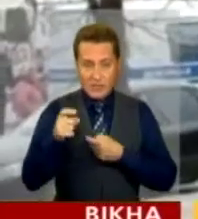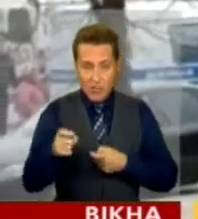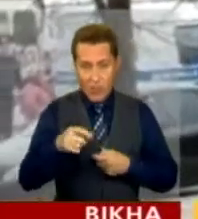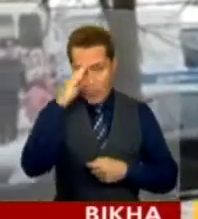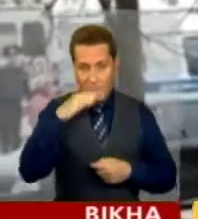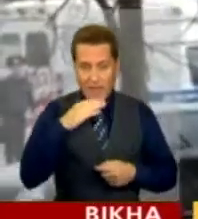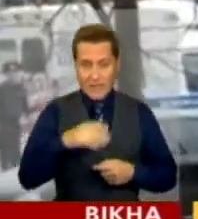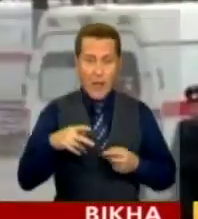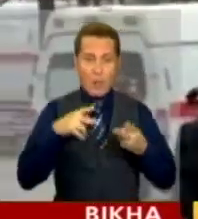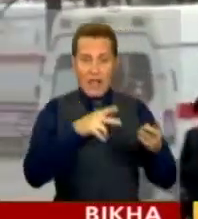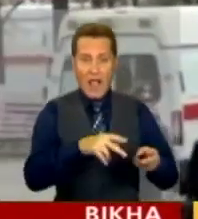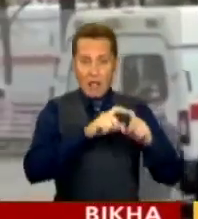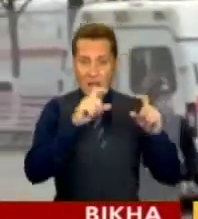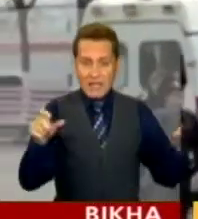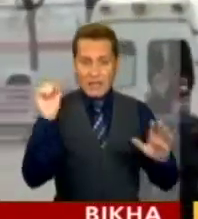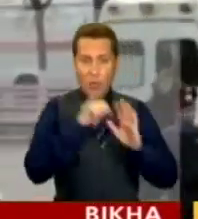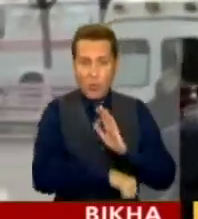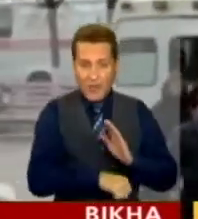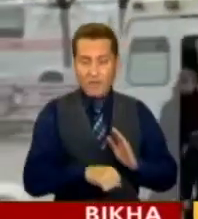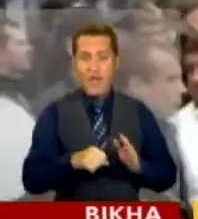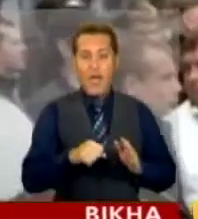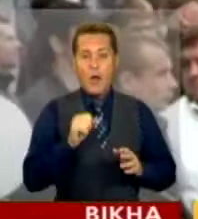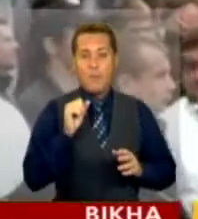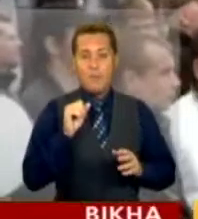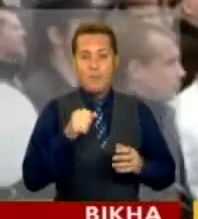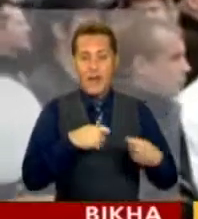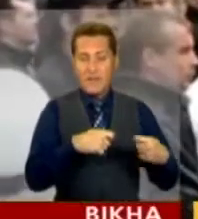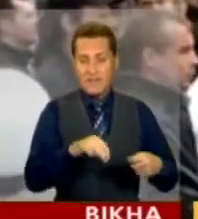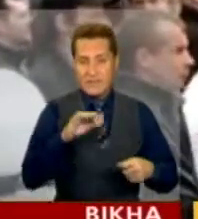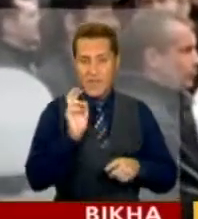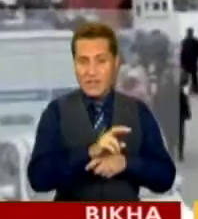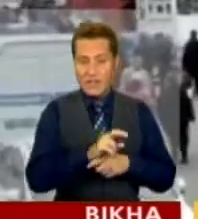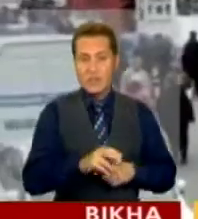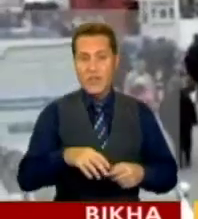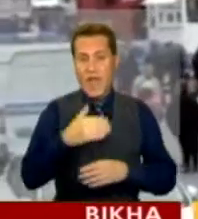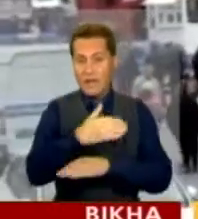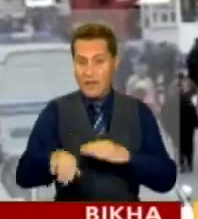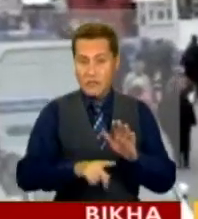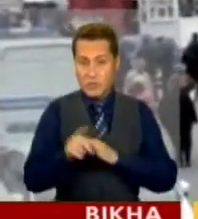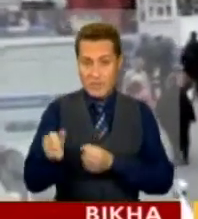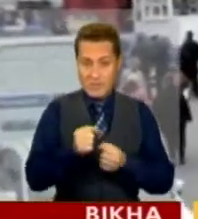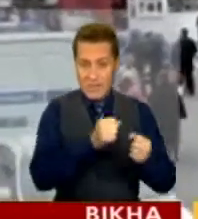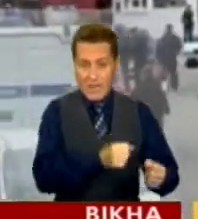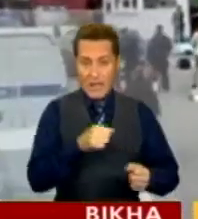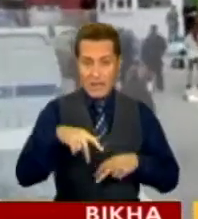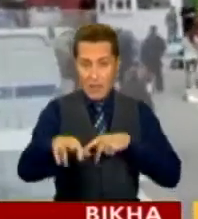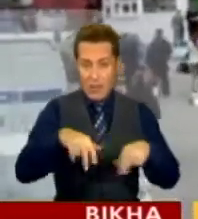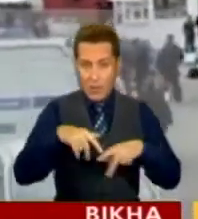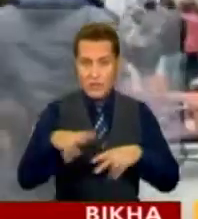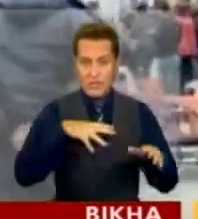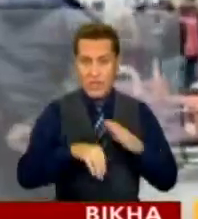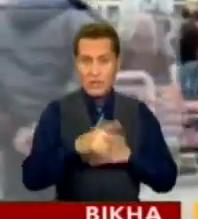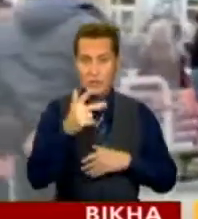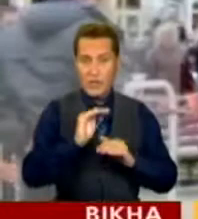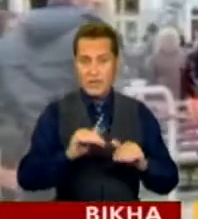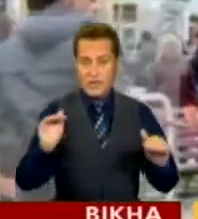зброярського магазину і там убив 2 продавців і відвідувача. Потім вийшов на вулицю і почав стріляти в перехожих. Загинуло ще 3 людей, серед